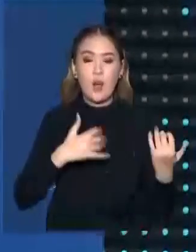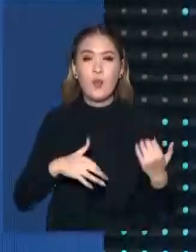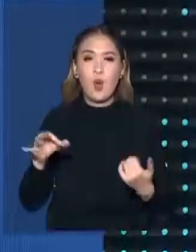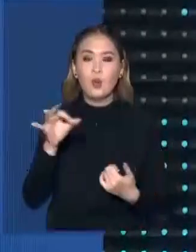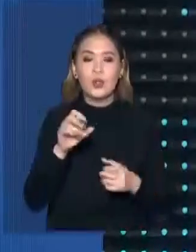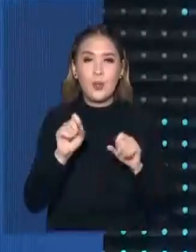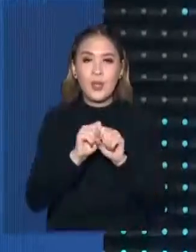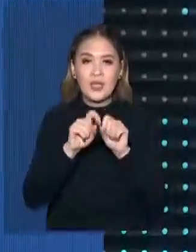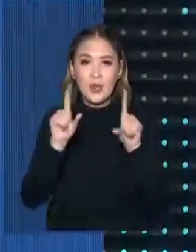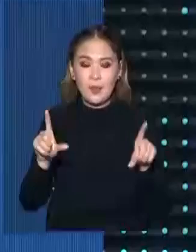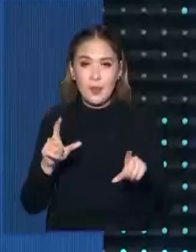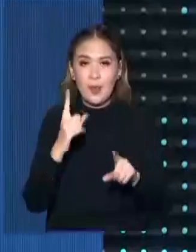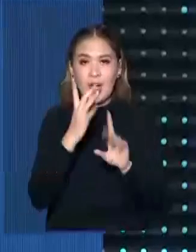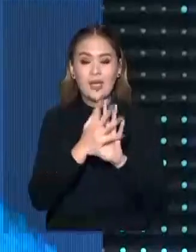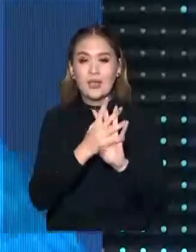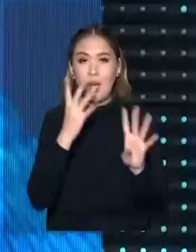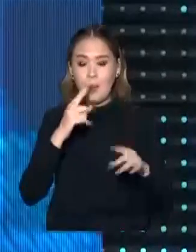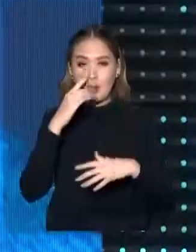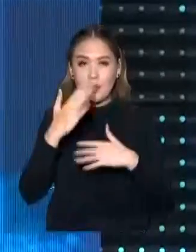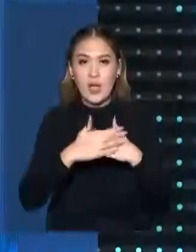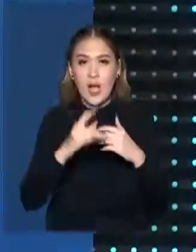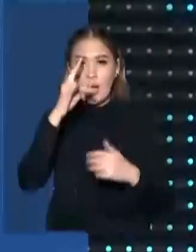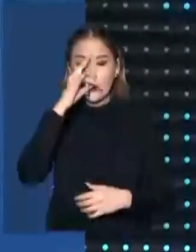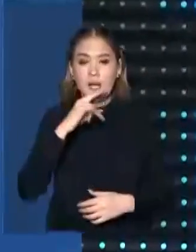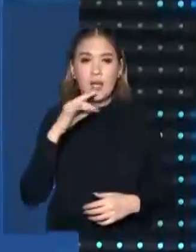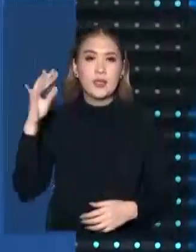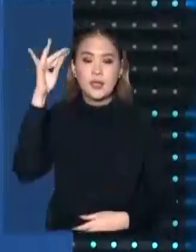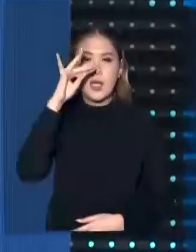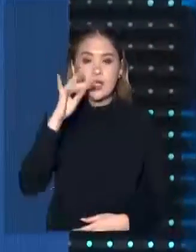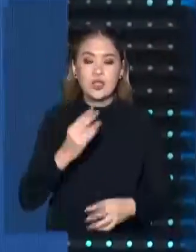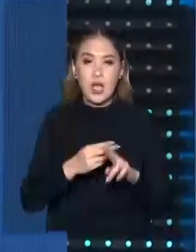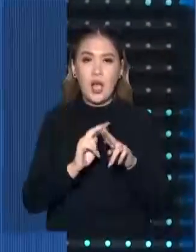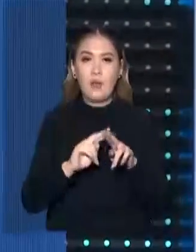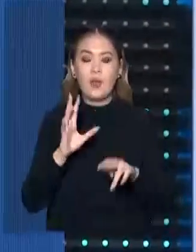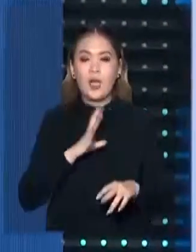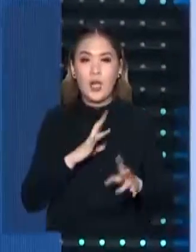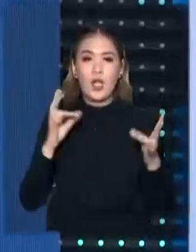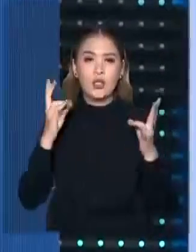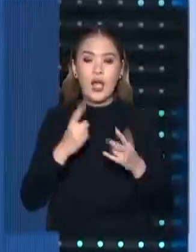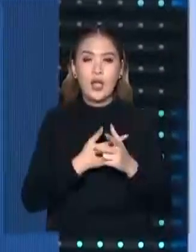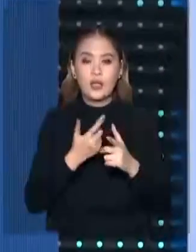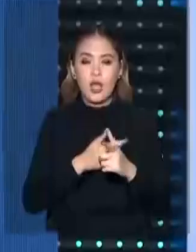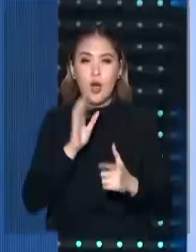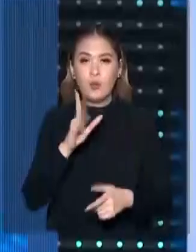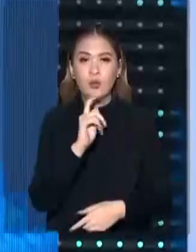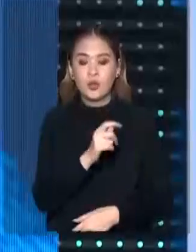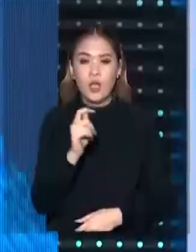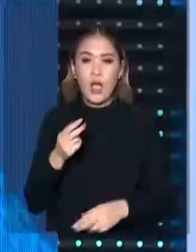облысындағы мектептердің бірқатары биылдан бастап қазақ тарихындағы қабырғалы қайраткерлердің атымен аталатын болды.